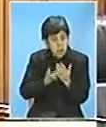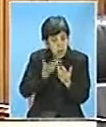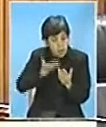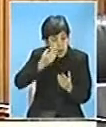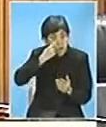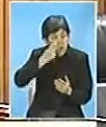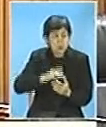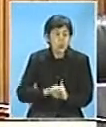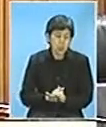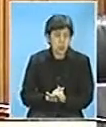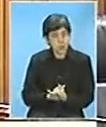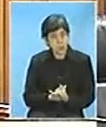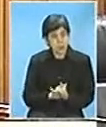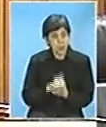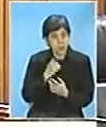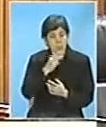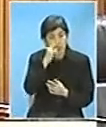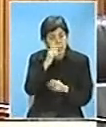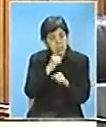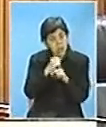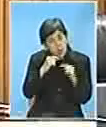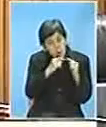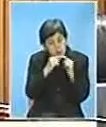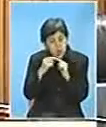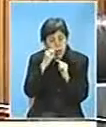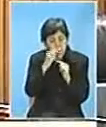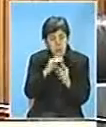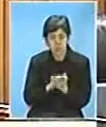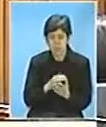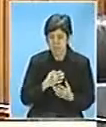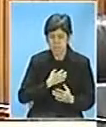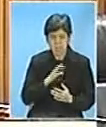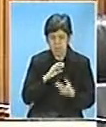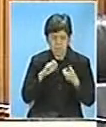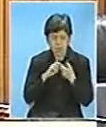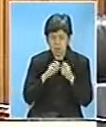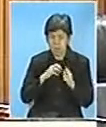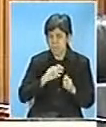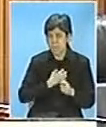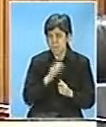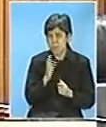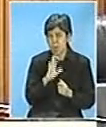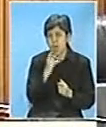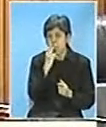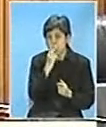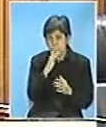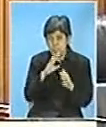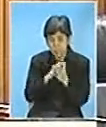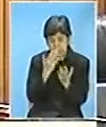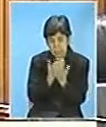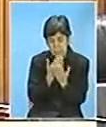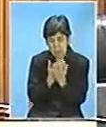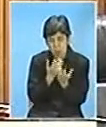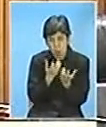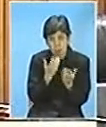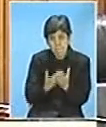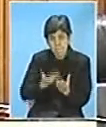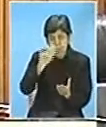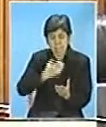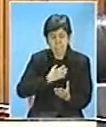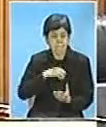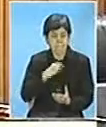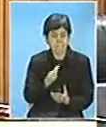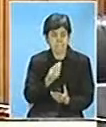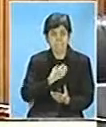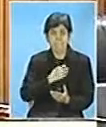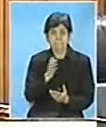นี้อาจจะต้องมีการต่อไปอีกสักพักหนึ่งนะครับเพื่อไม่ให้มีผลกระทบโดยเฉพาะเกี่ยวกับเรื่องสภาวะเงินเฟ้อผมขออนุญาตเรียน